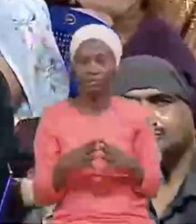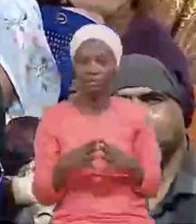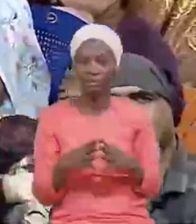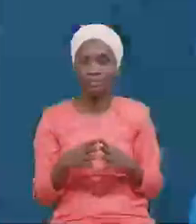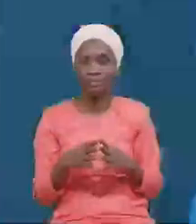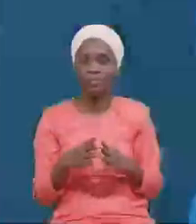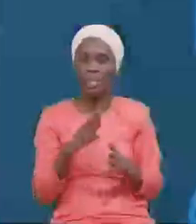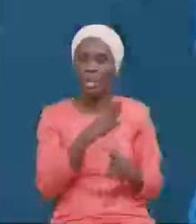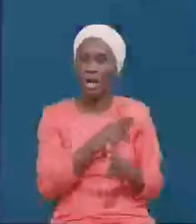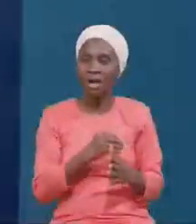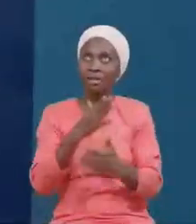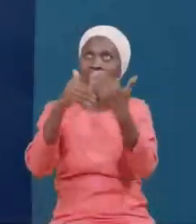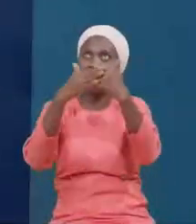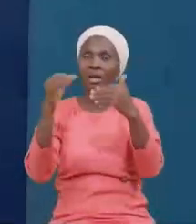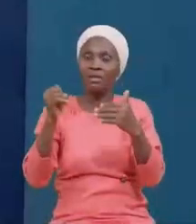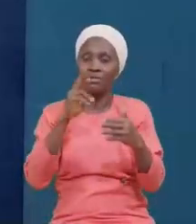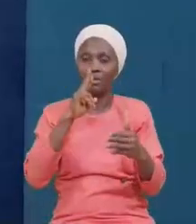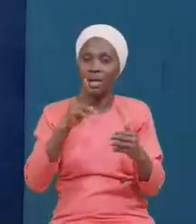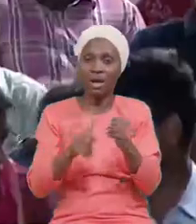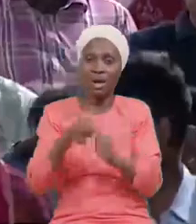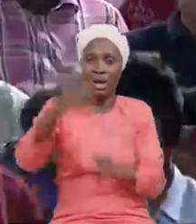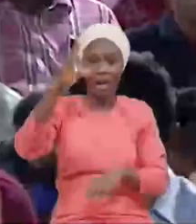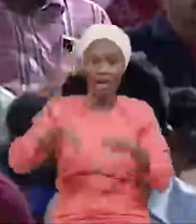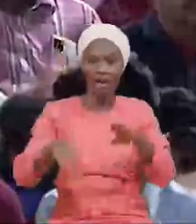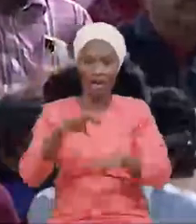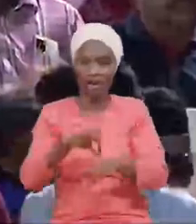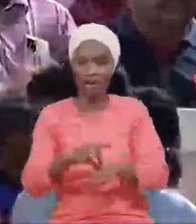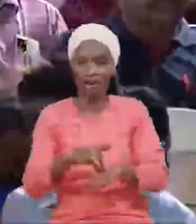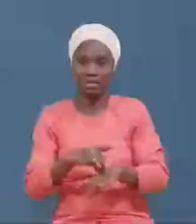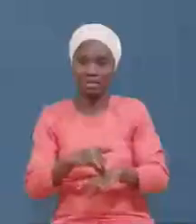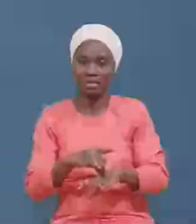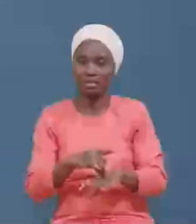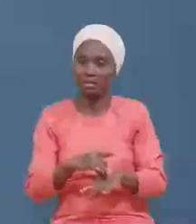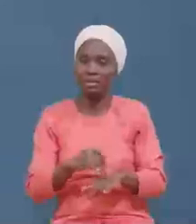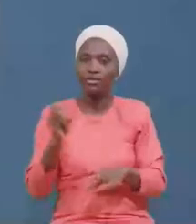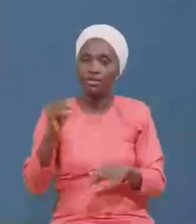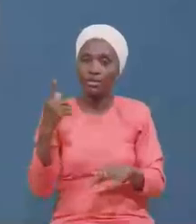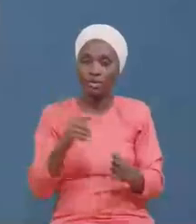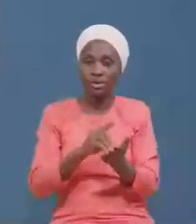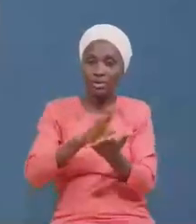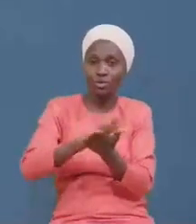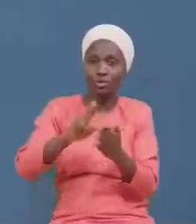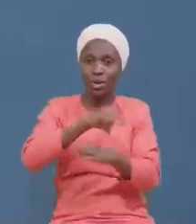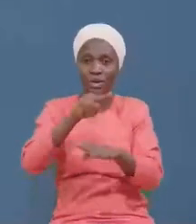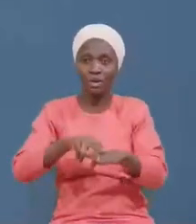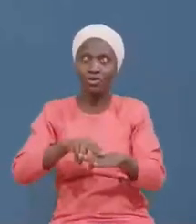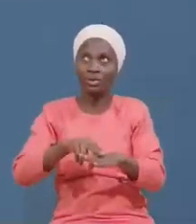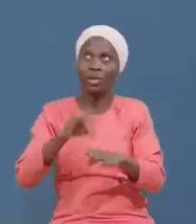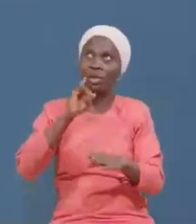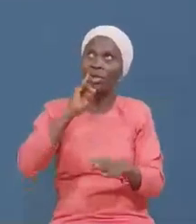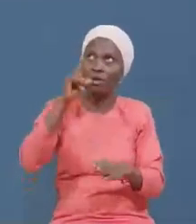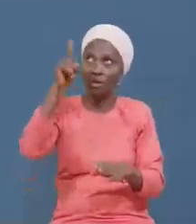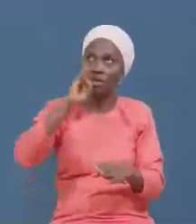comme les cieux sont plus élevés, que la terre, le